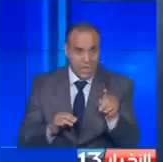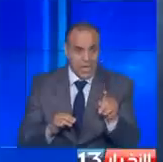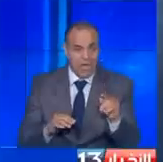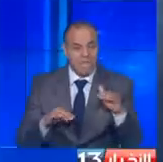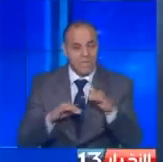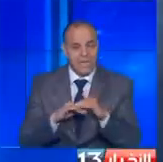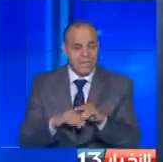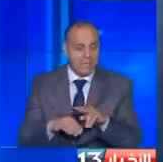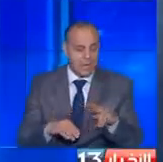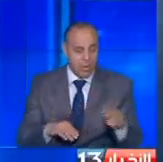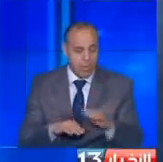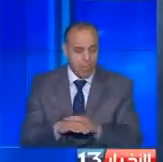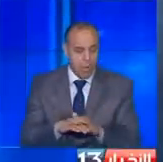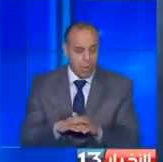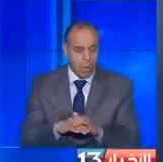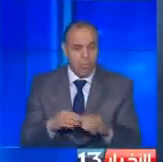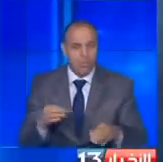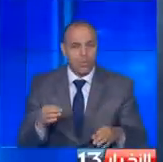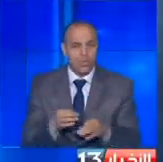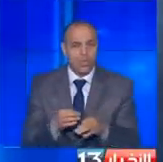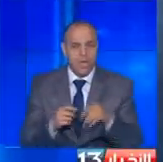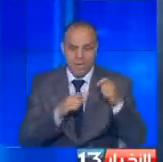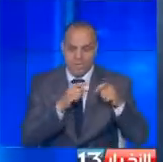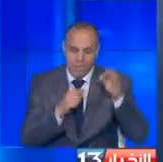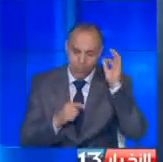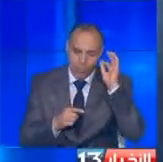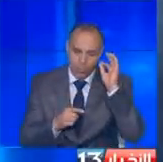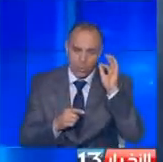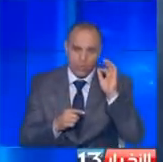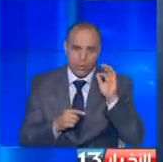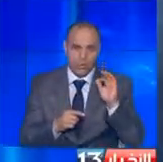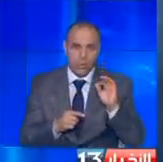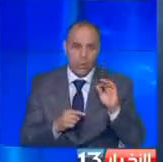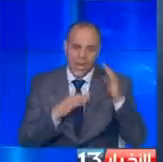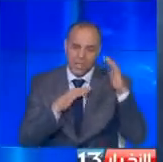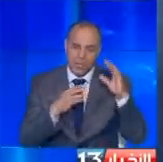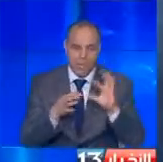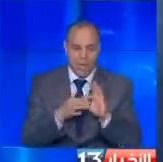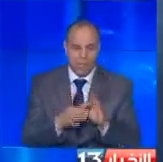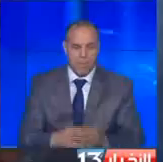سهرة تناول موضوعها موسيقى الأفلام التونسية منها والأجنبية.